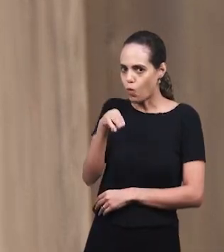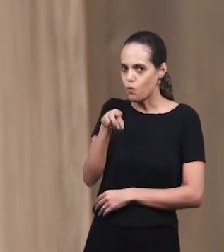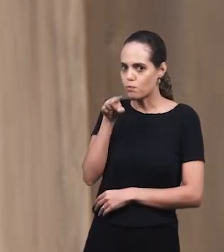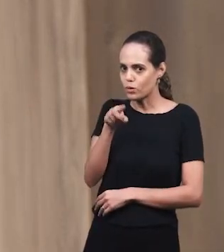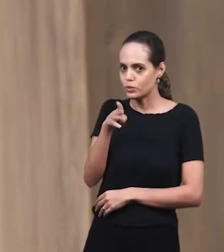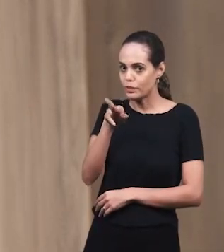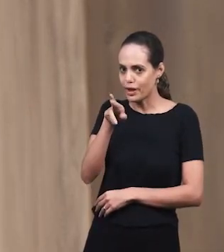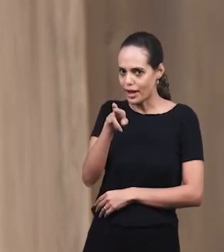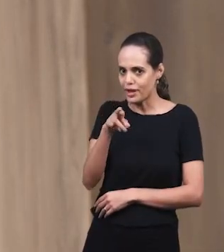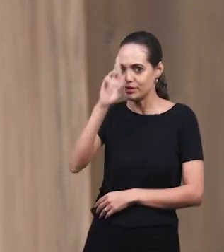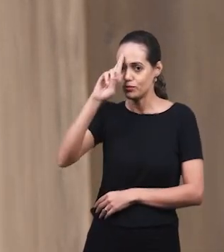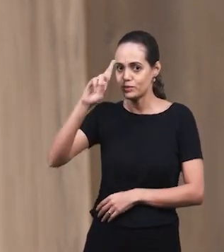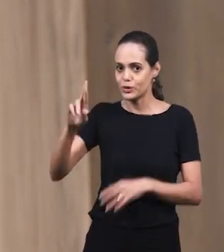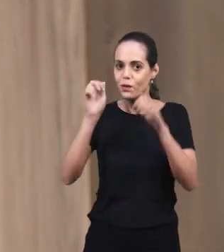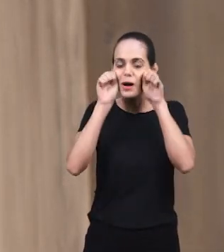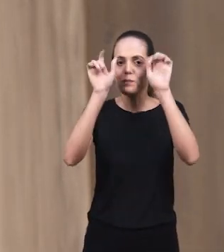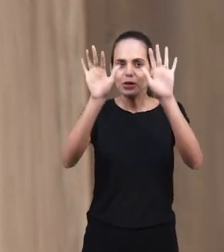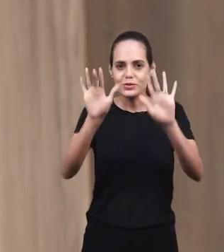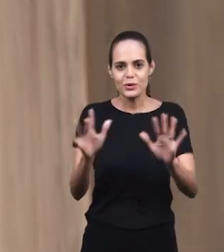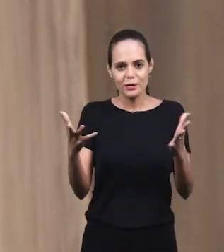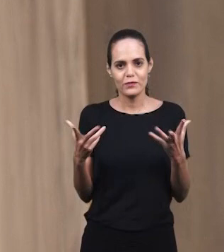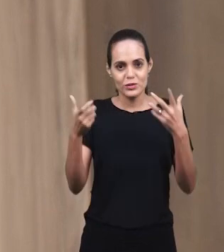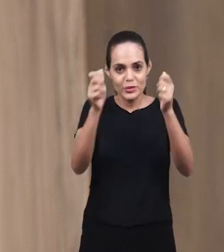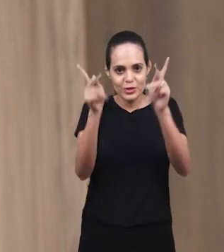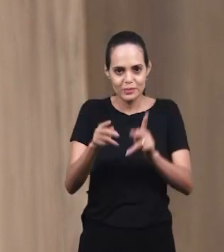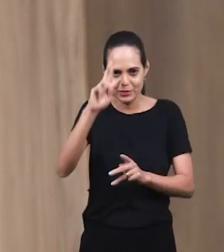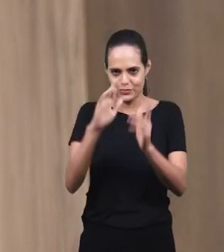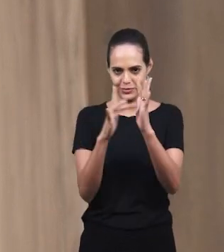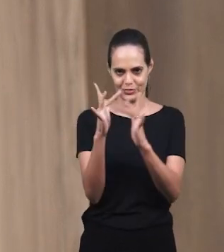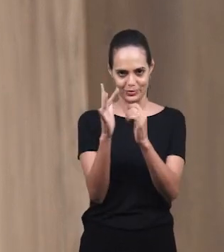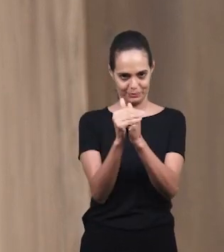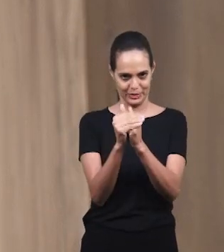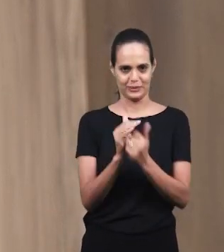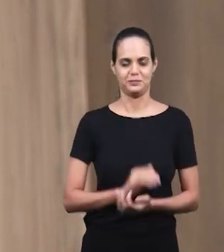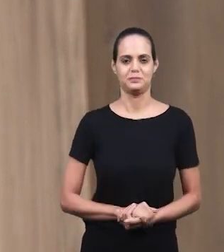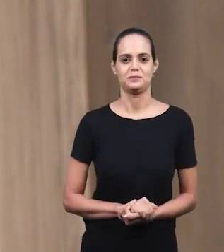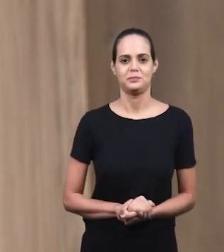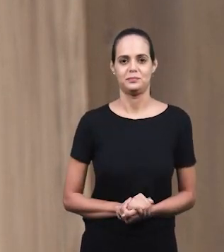contato@radiomanaim.com.br. Que le Seigneur nous bénisse grandement. La paix du Seigneur Jésus.